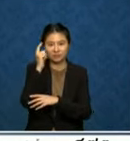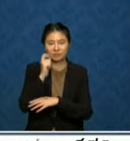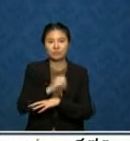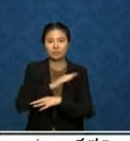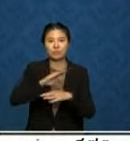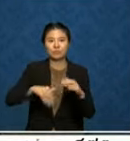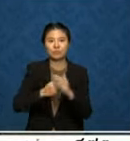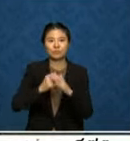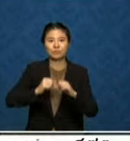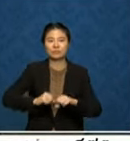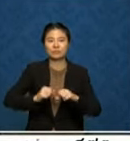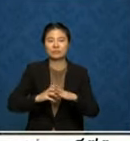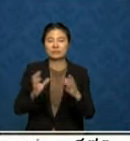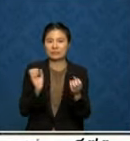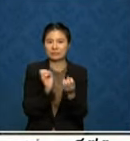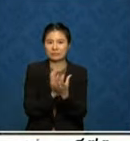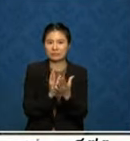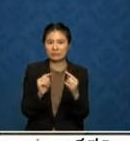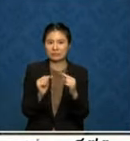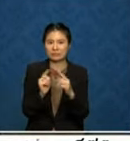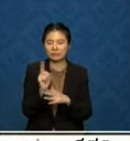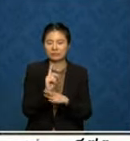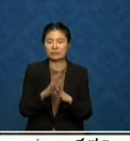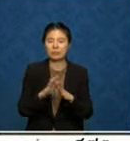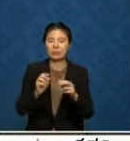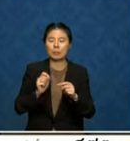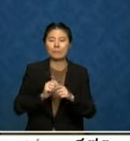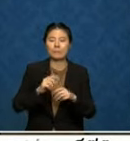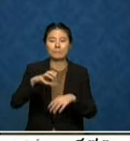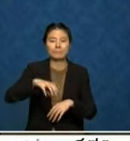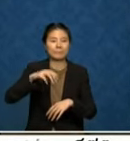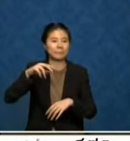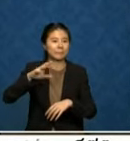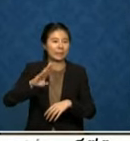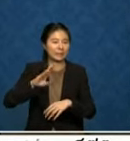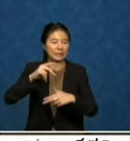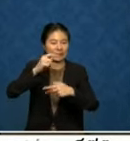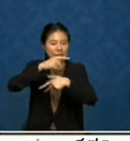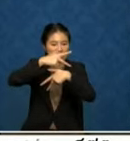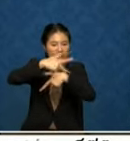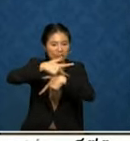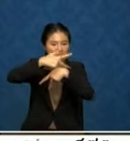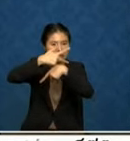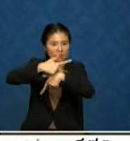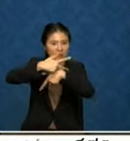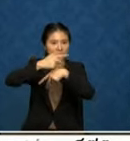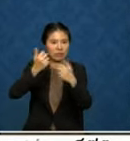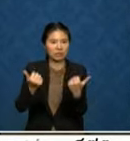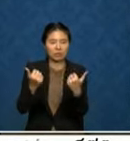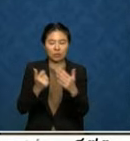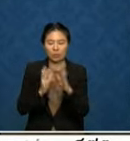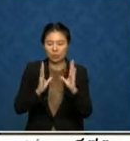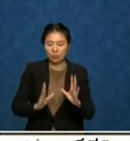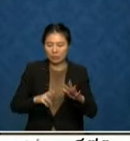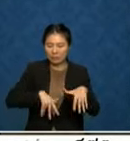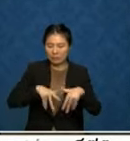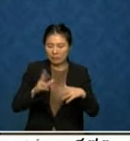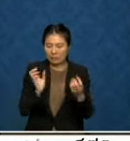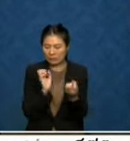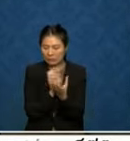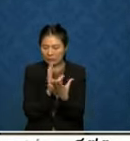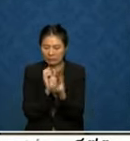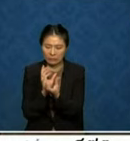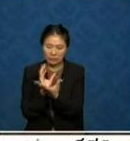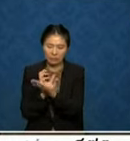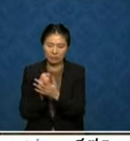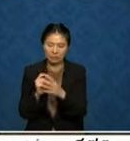งกันแล้วนะคะว่าความเสียหายของกรณีดีไอคอนถือเป็นบทเรียนสำคัญของสังคมไทยเราเรียกร้องความรับผิดชอบจากบริษัท